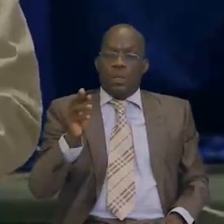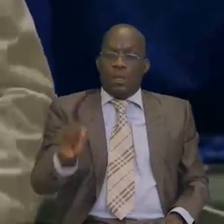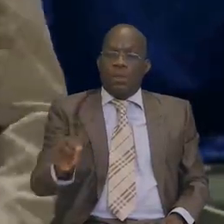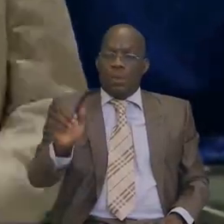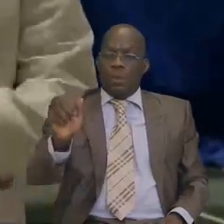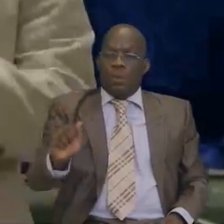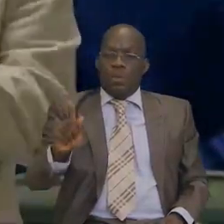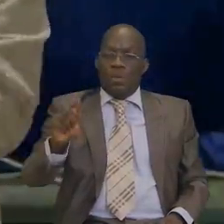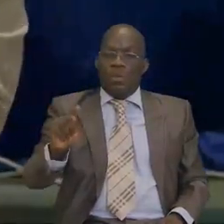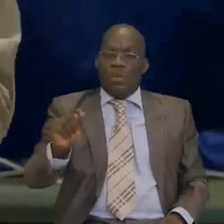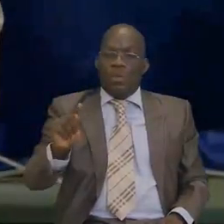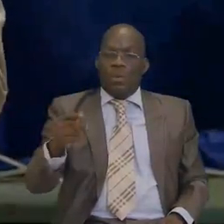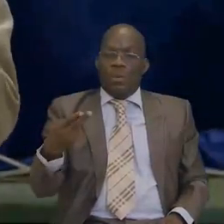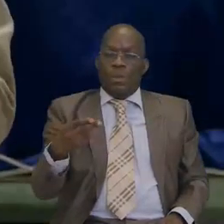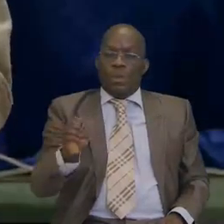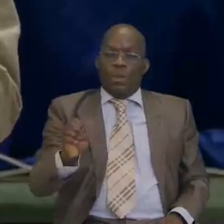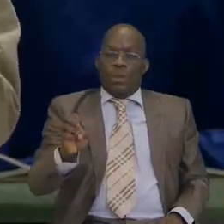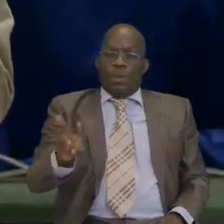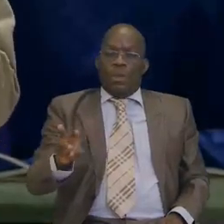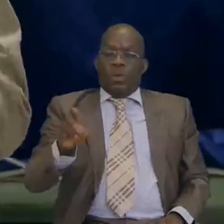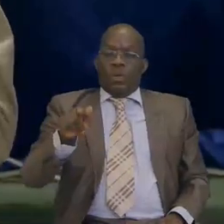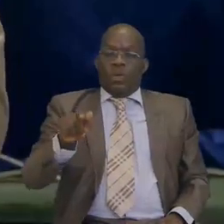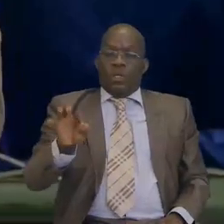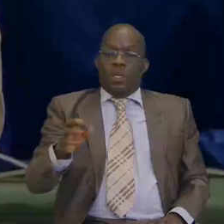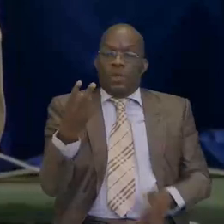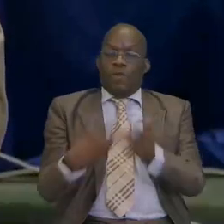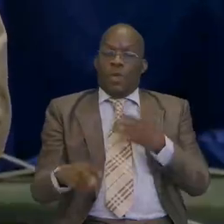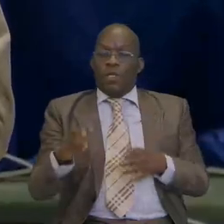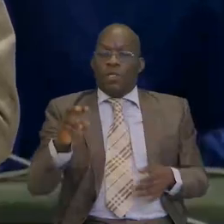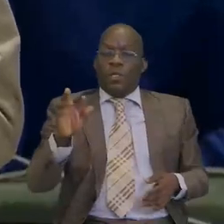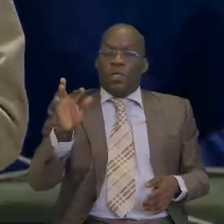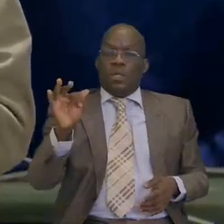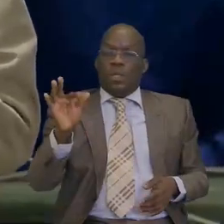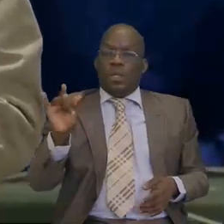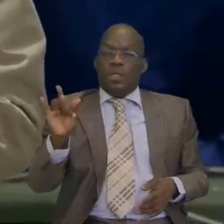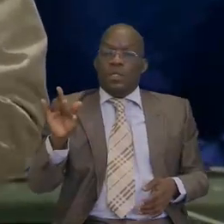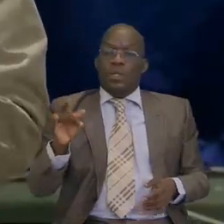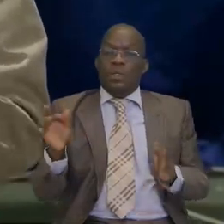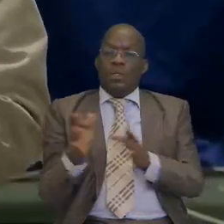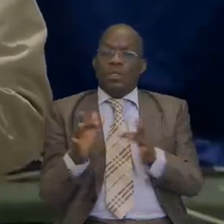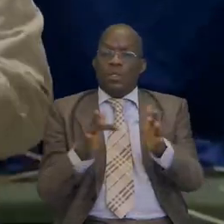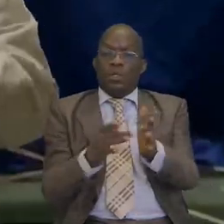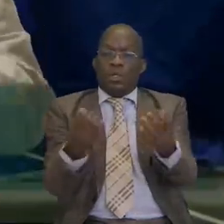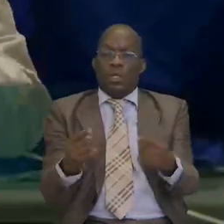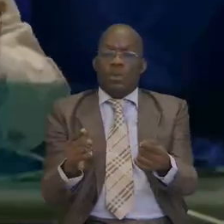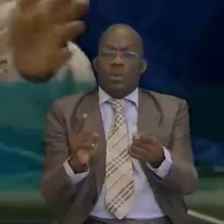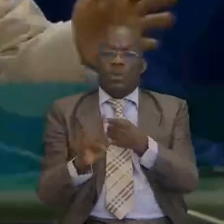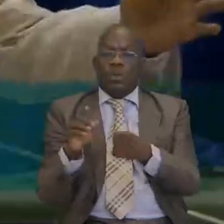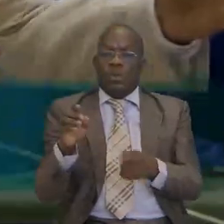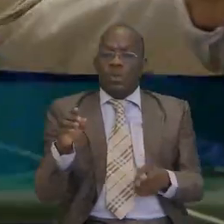28, 18. Jésus s'approcha, s'étant approché, le parla ainsi.